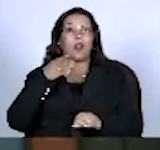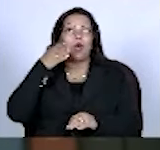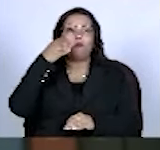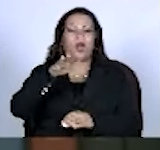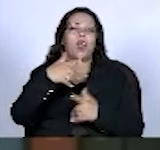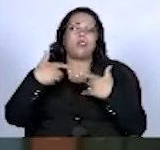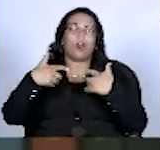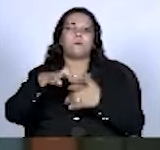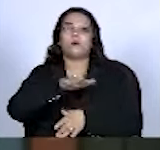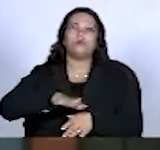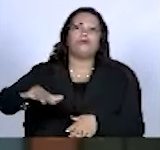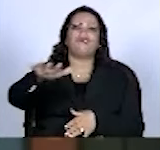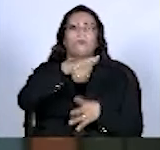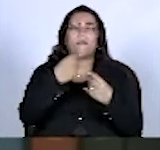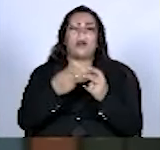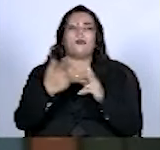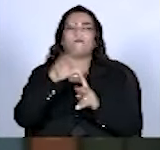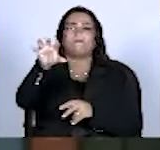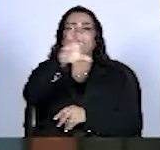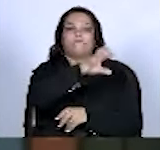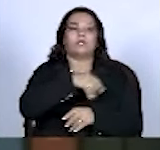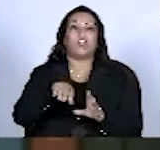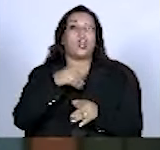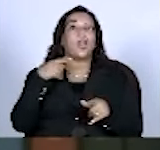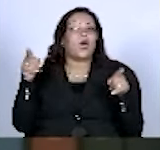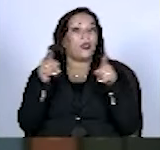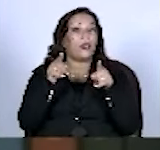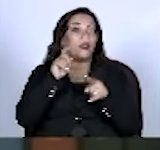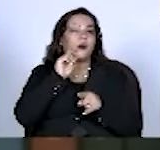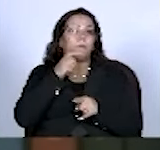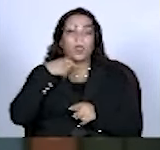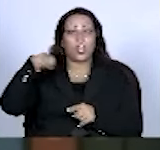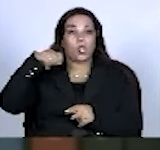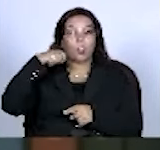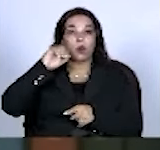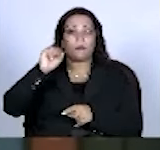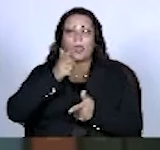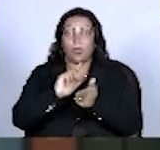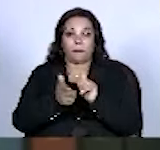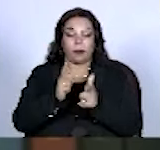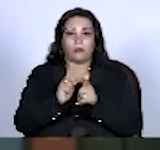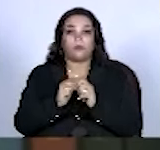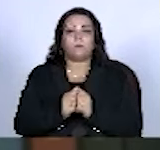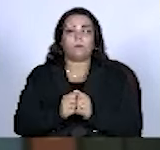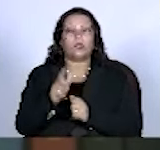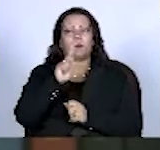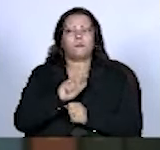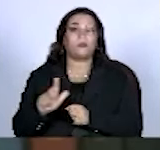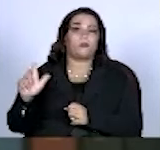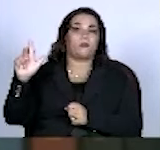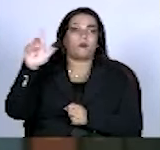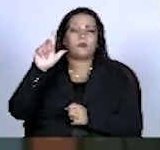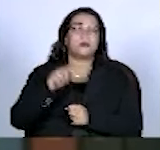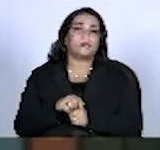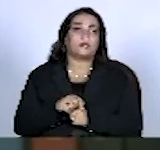شمله مفتوحه مع الاخرين الى اي حد تستطيع الاداره الامريكيه برئاسه